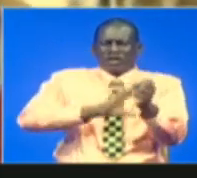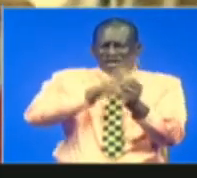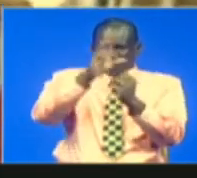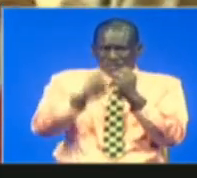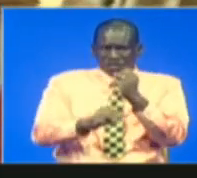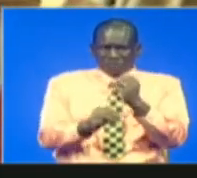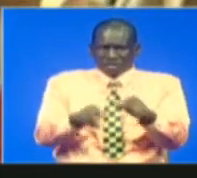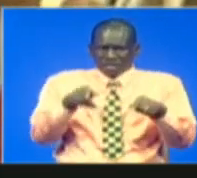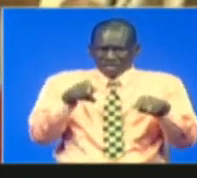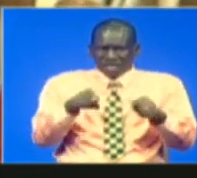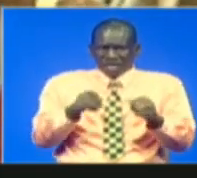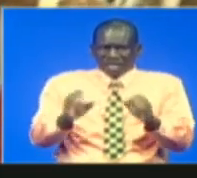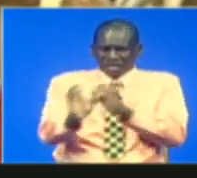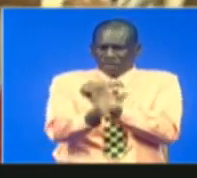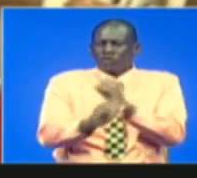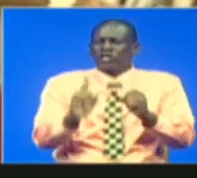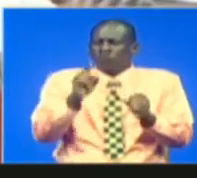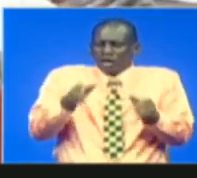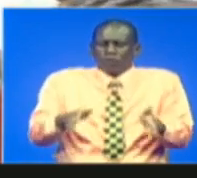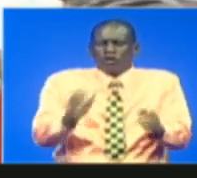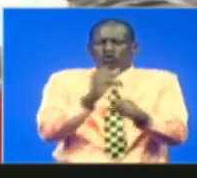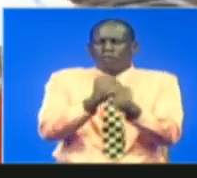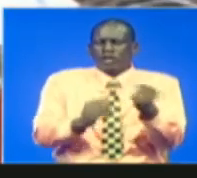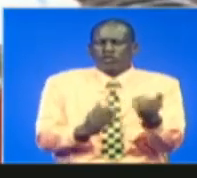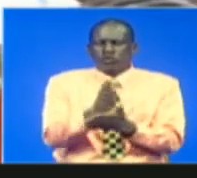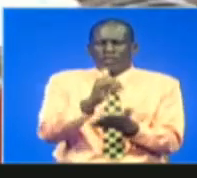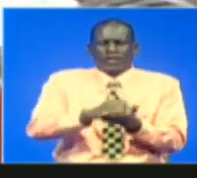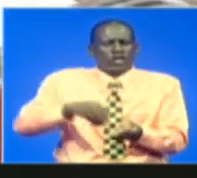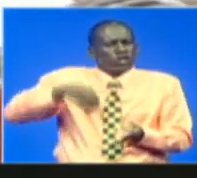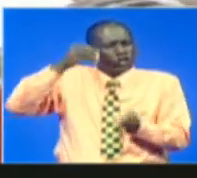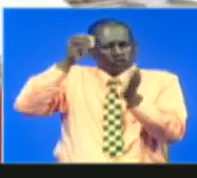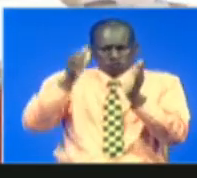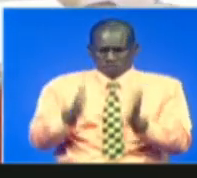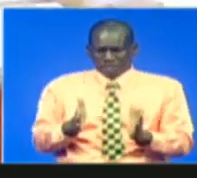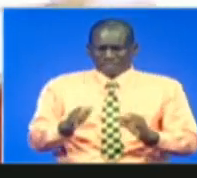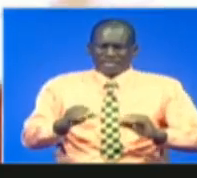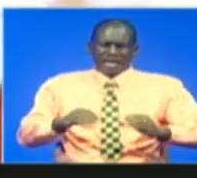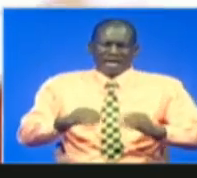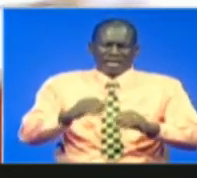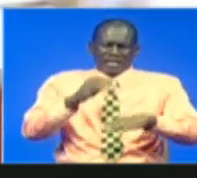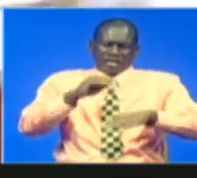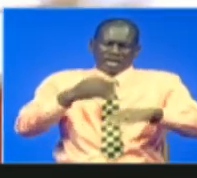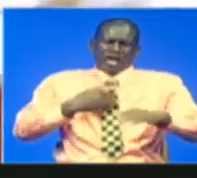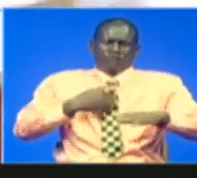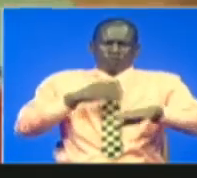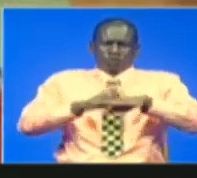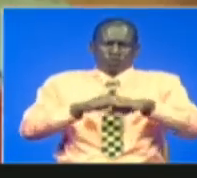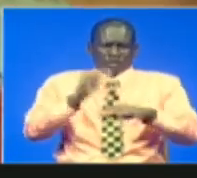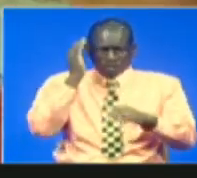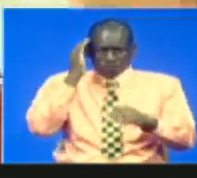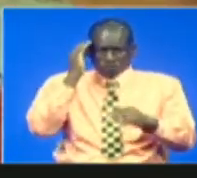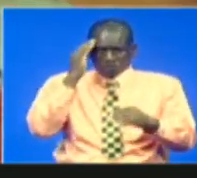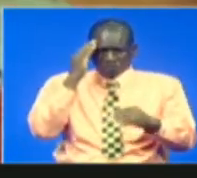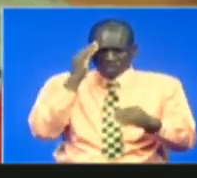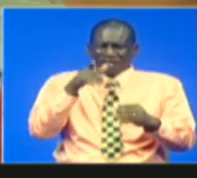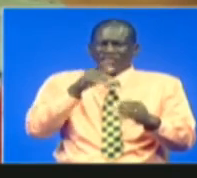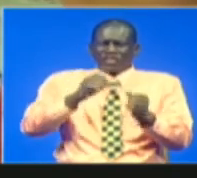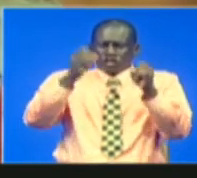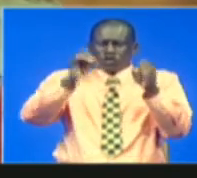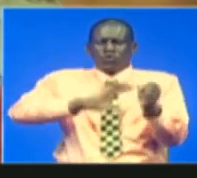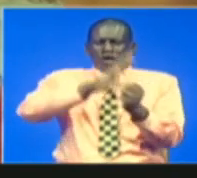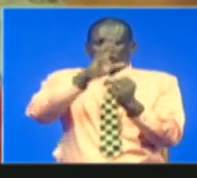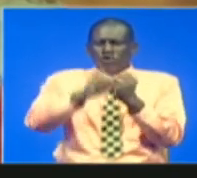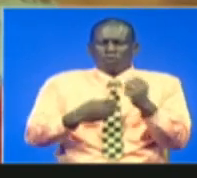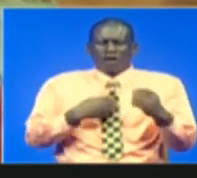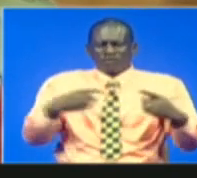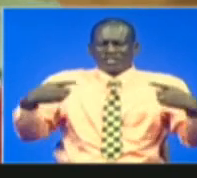shule za humu nchini kama njia moja ya kuhakikisha kuwa wanafunzi wanapata masomo bora. Mfumo huu japokuwa umekumbwa na changamoto nyingi, hasa kutokana na baadhi